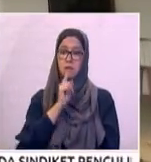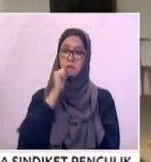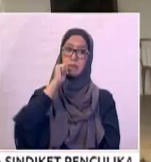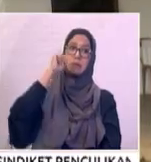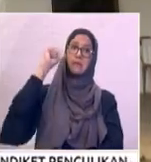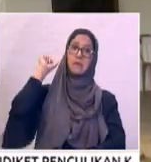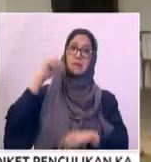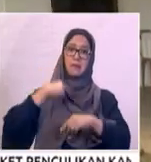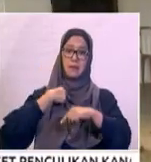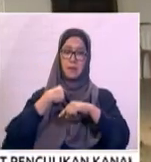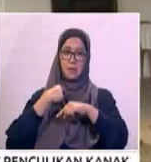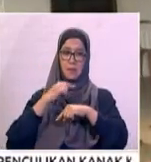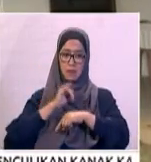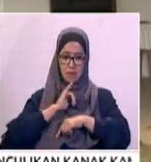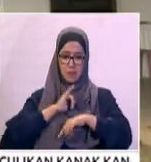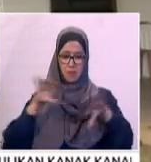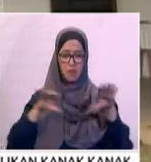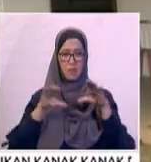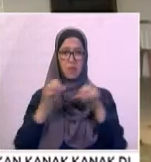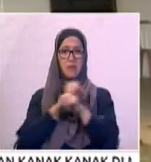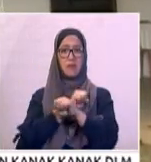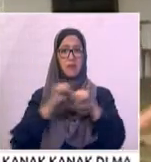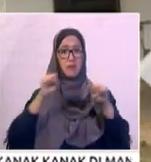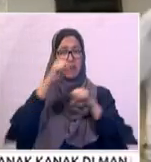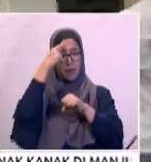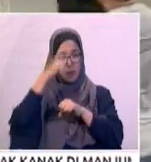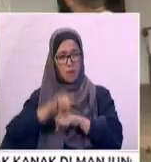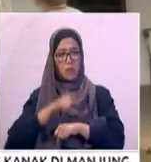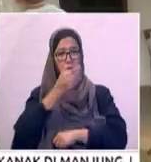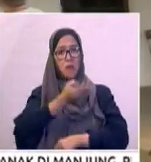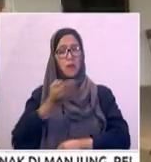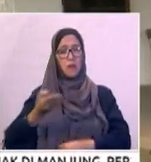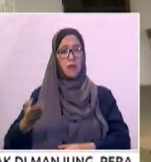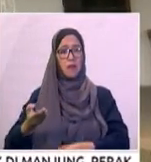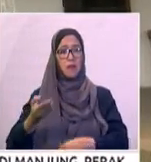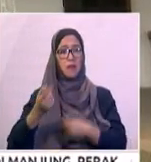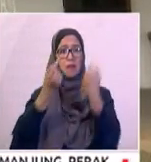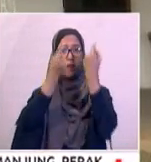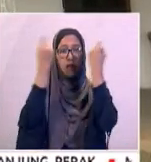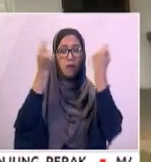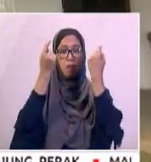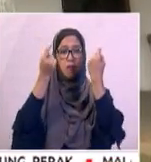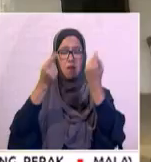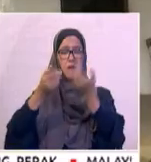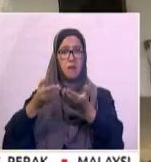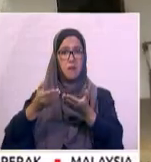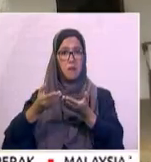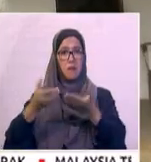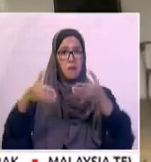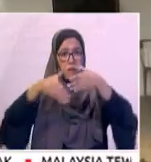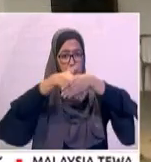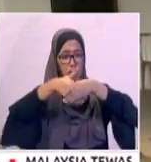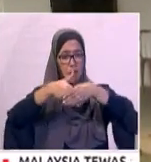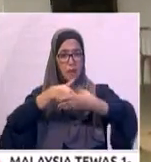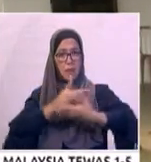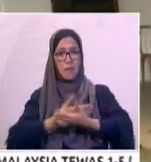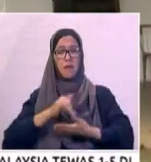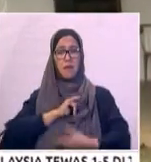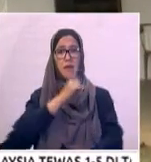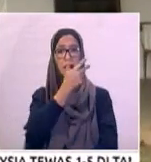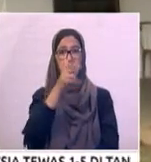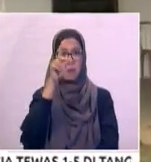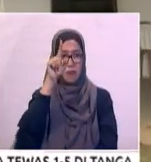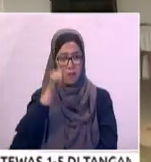persiapan untuk barang-barang majlis kahwin ni kan, majlis keduri anak saya ni pada 13 bulan.